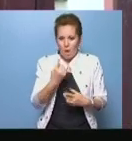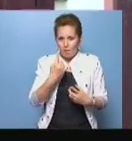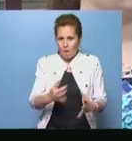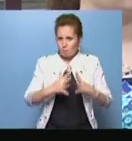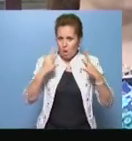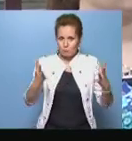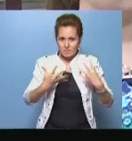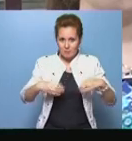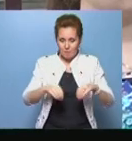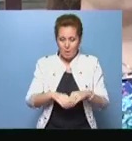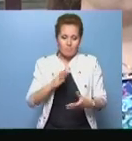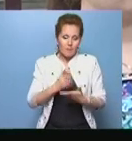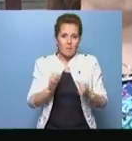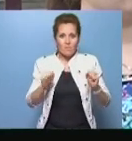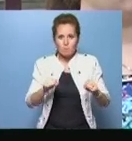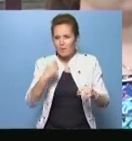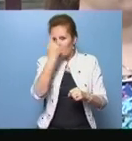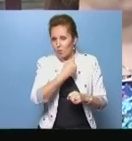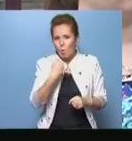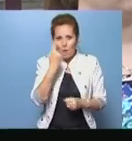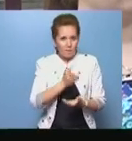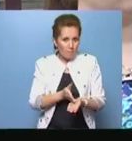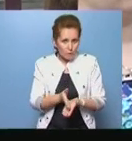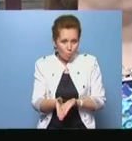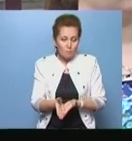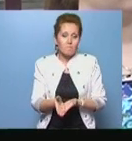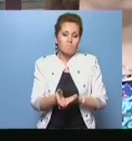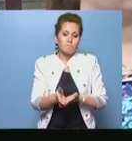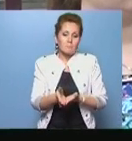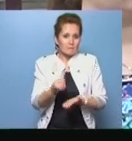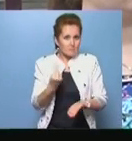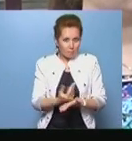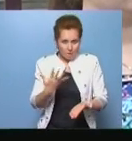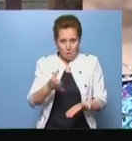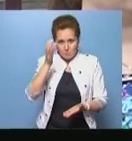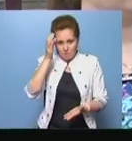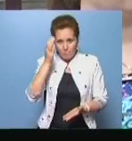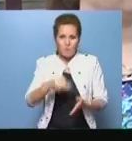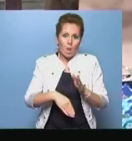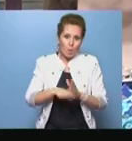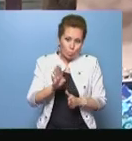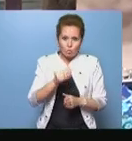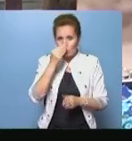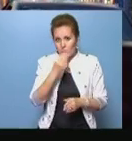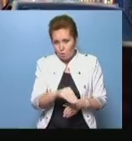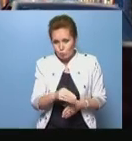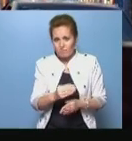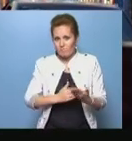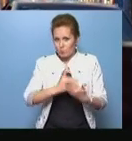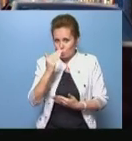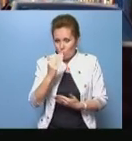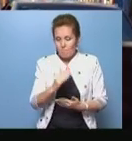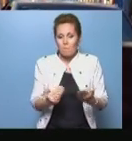семья. Больше есть возможности индивидуального подхода. Естественно, цене образования и лучшее образование, качество высокое.